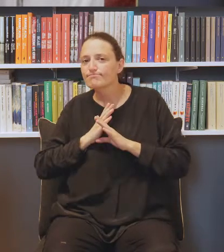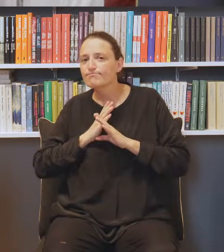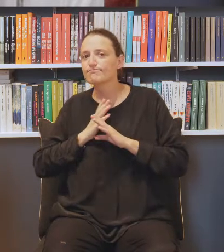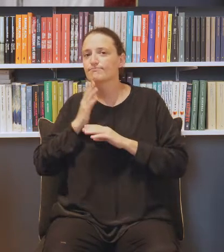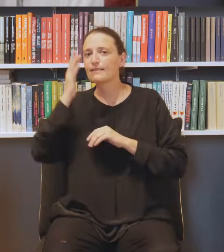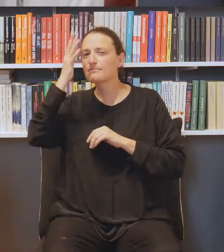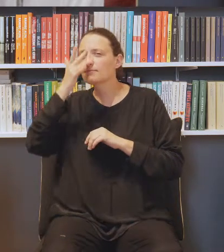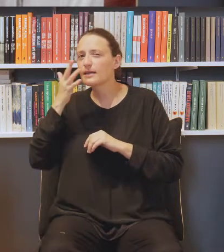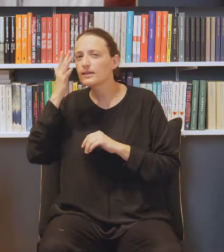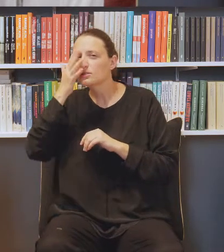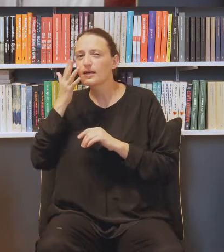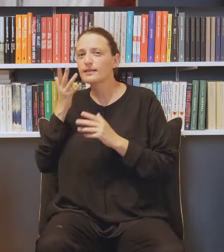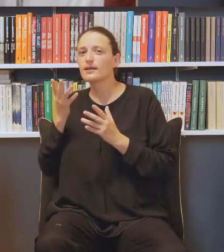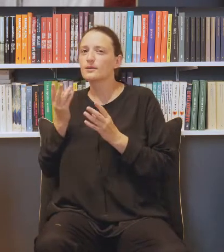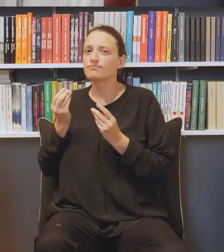takie